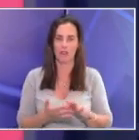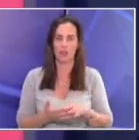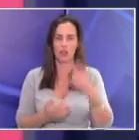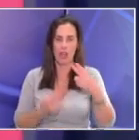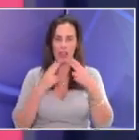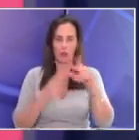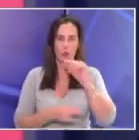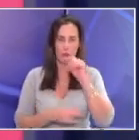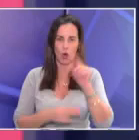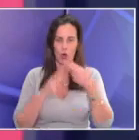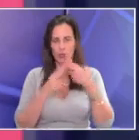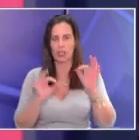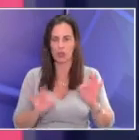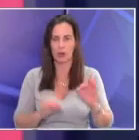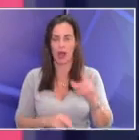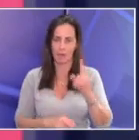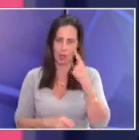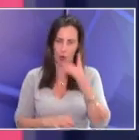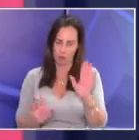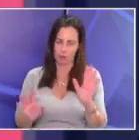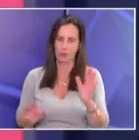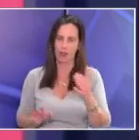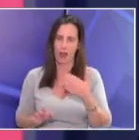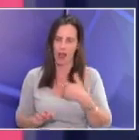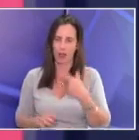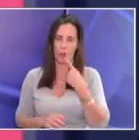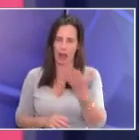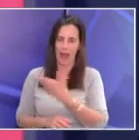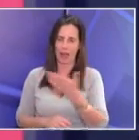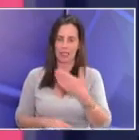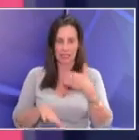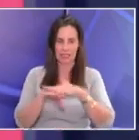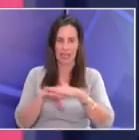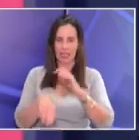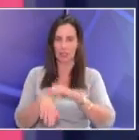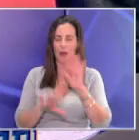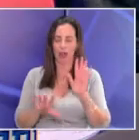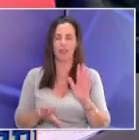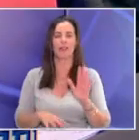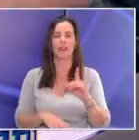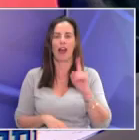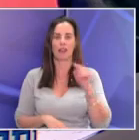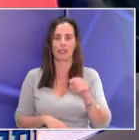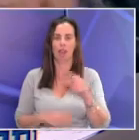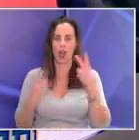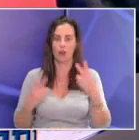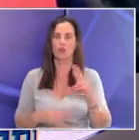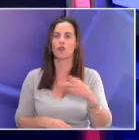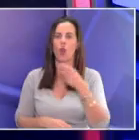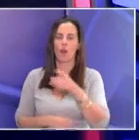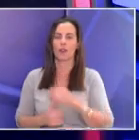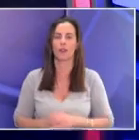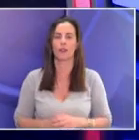שתי תגובות בטוויטר, לא תגובות רשמיות, אבל תראו, ברשותכן, אני פונה אליכן, אני מתנצל על הזמן שלקח לנו, אבל זה היה חשוב. שוב פעם,